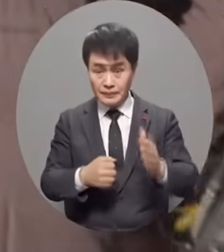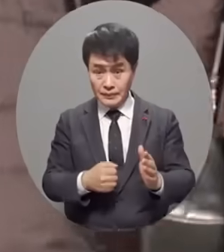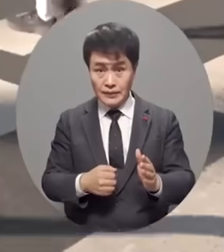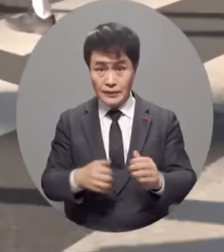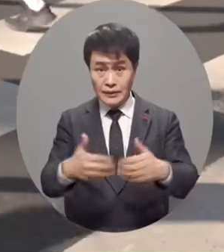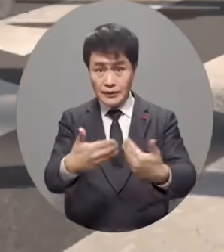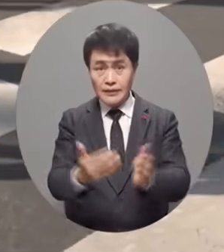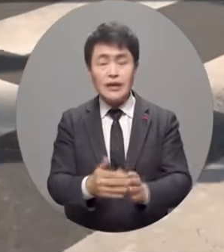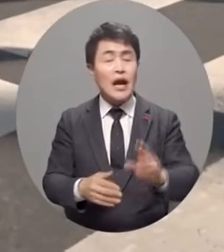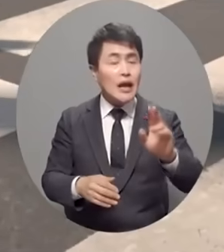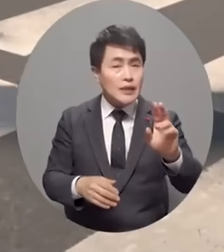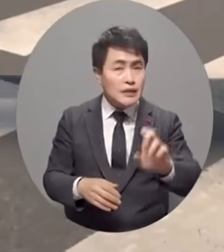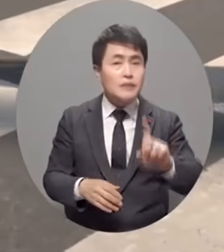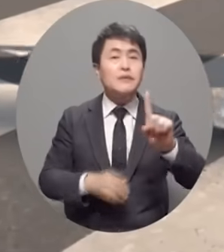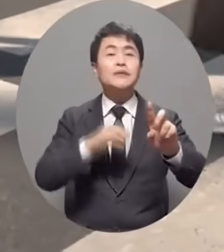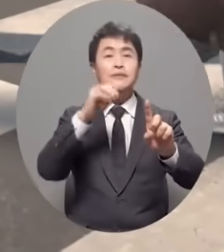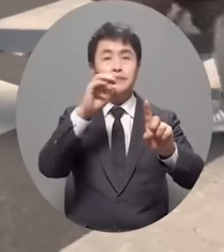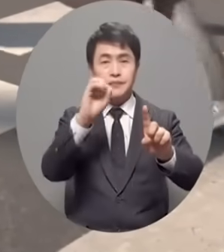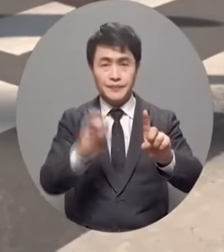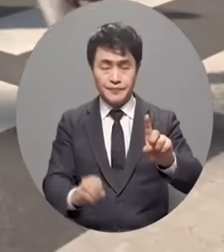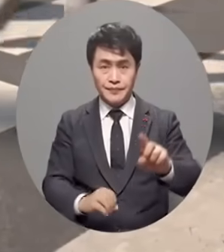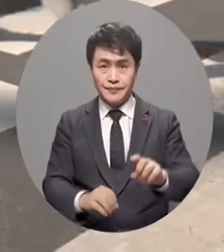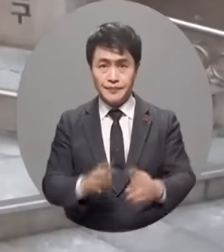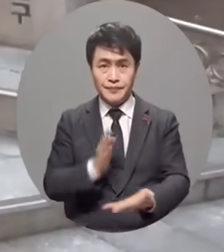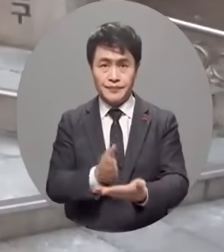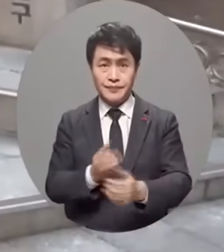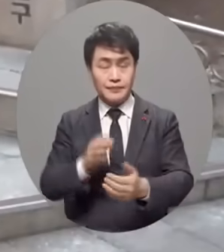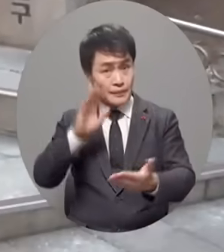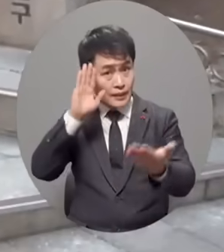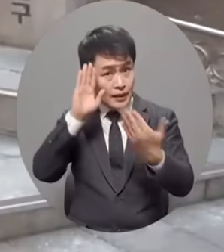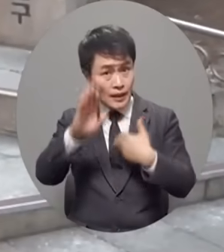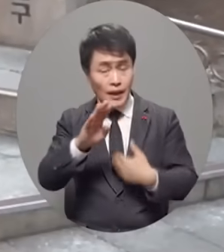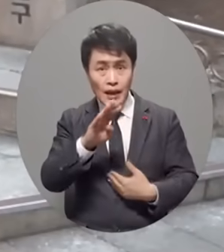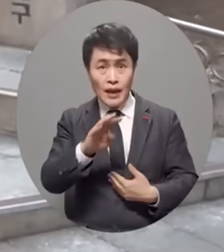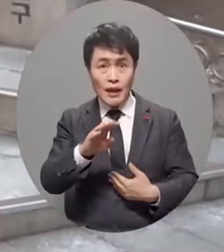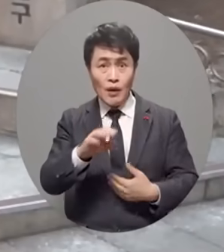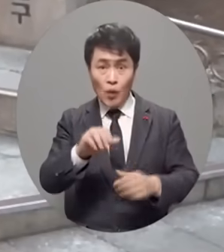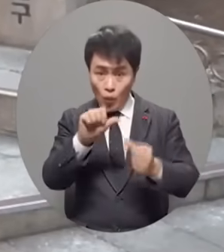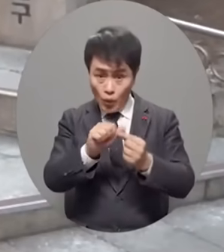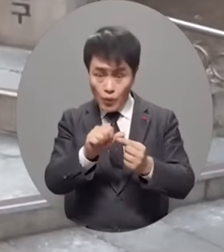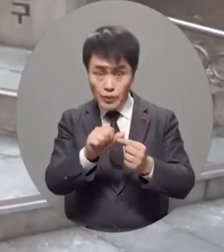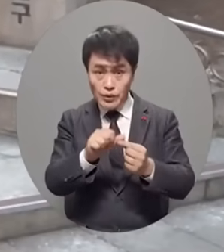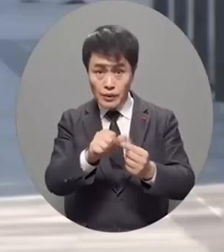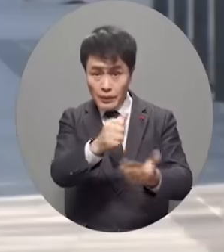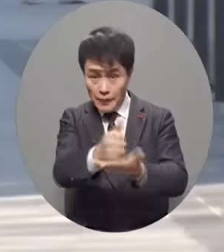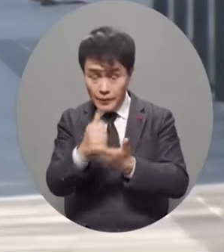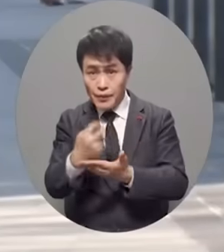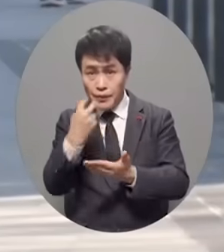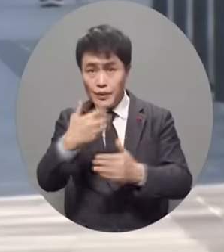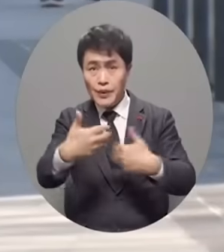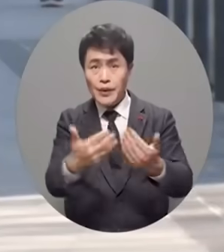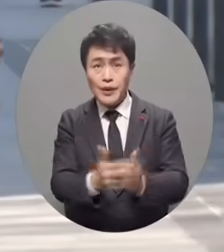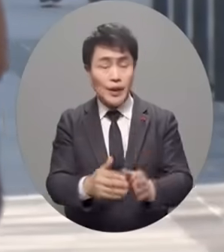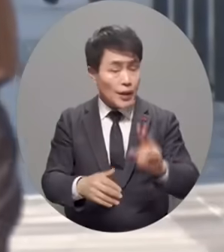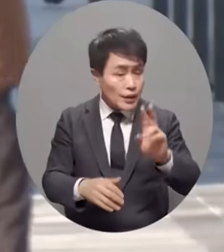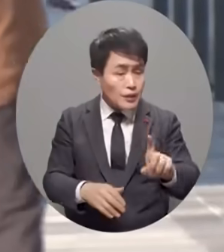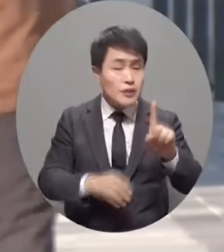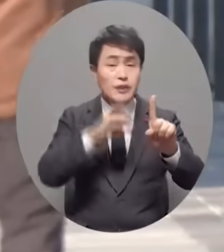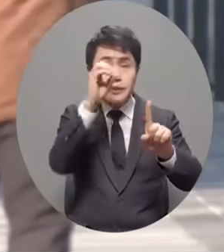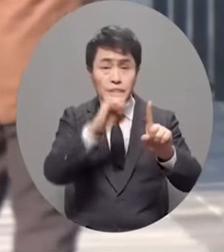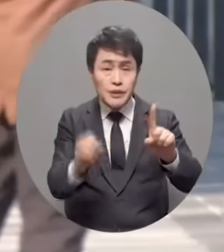미결정층이 21%였습니다. MBC는 앞으로 5차례 반복된 패널 조사를 통해 이